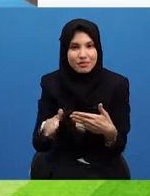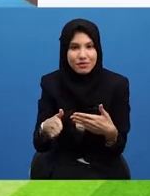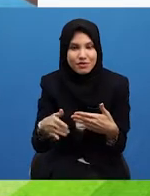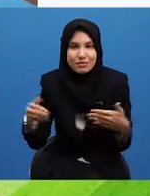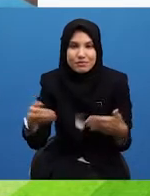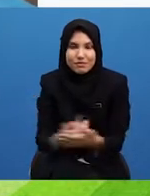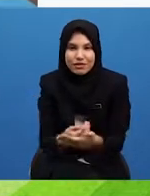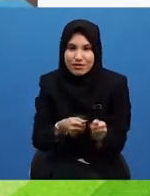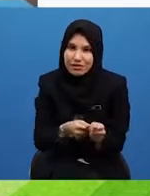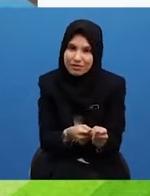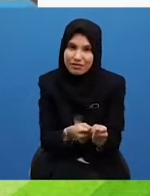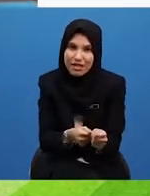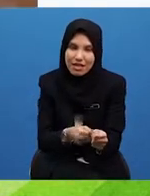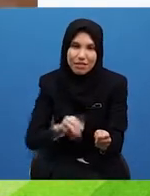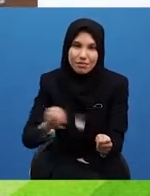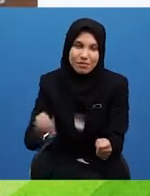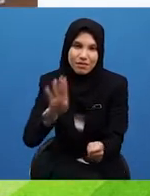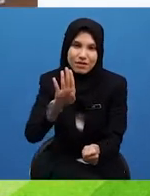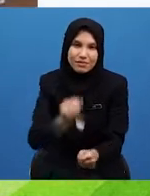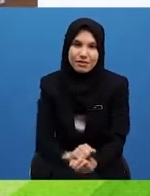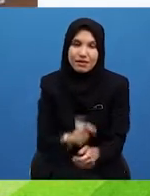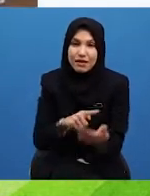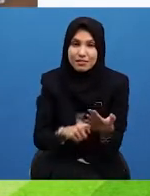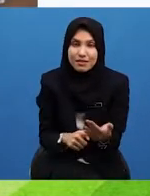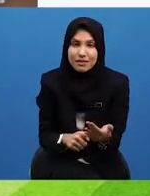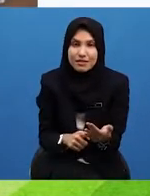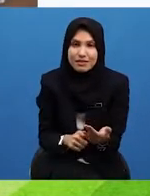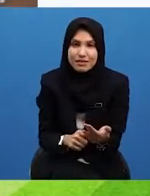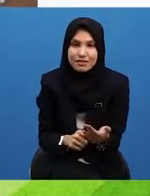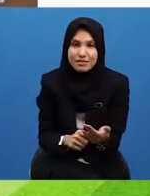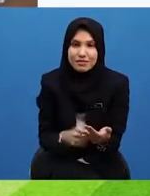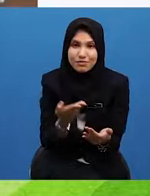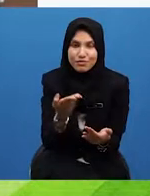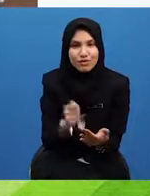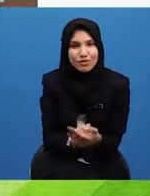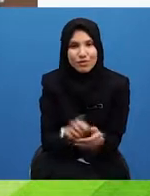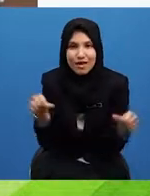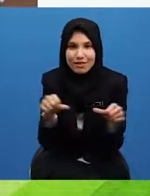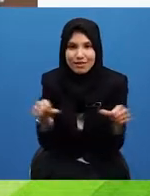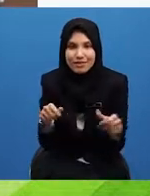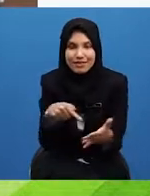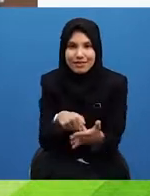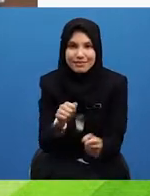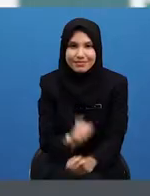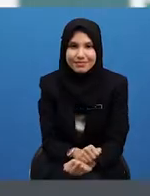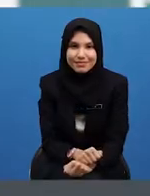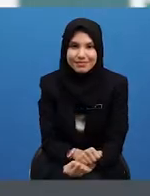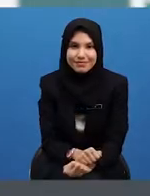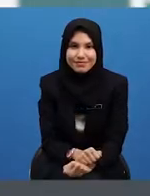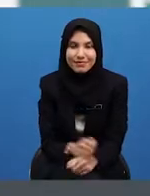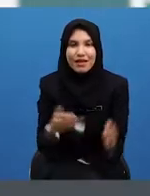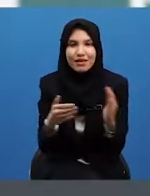kemudian baru diikuti oleh murid by jadi Apakah alasan kamu untuk activity ini Hai